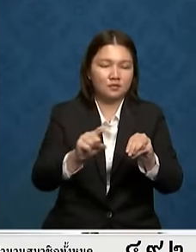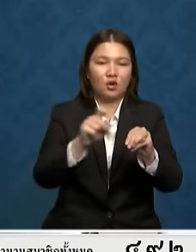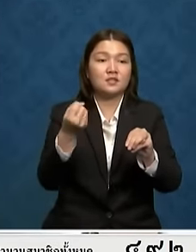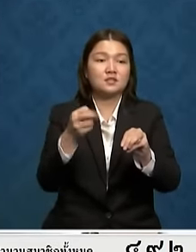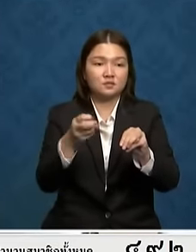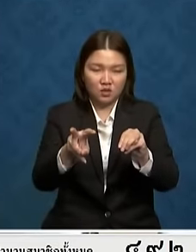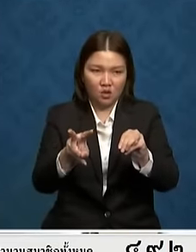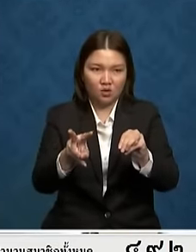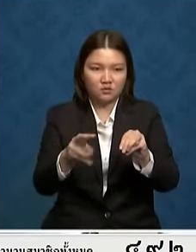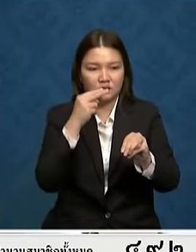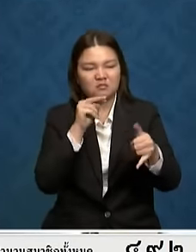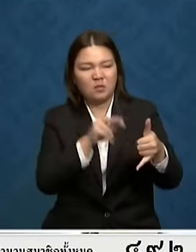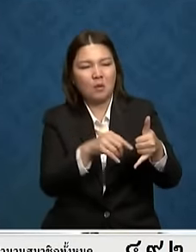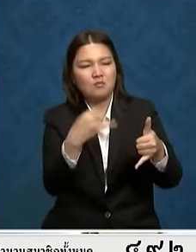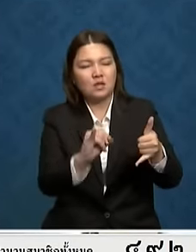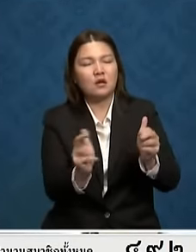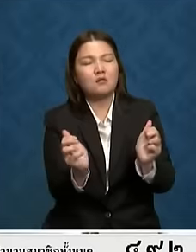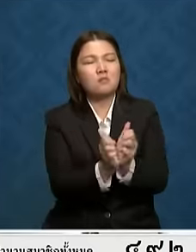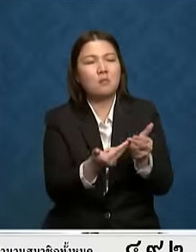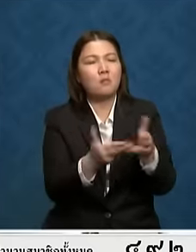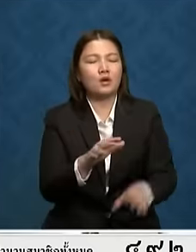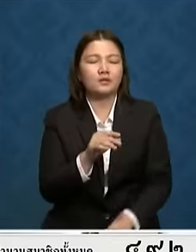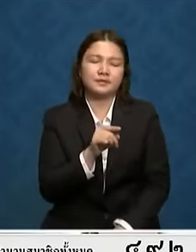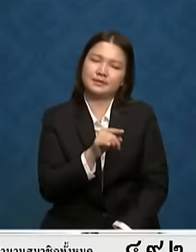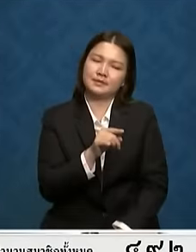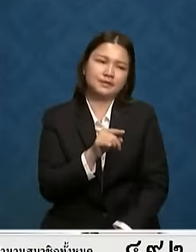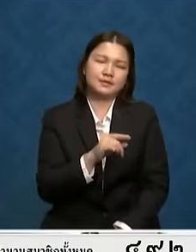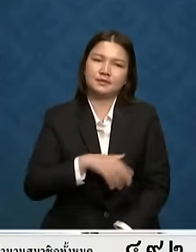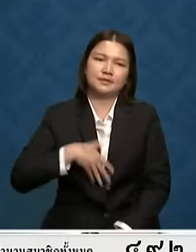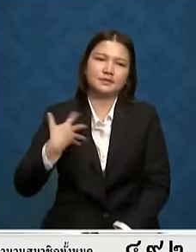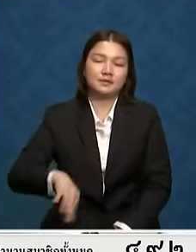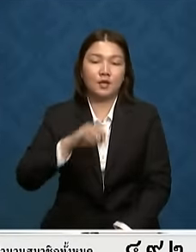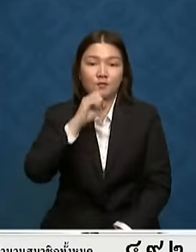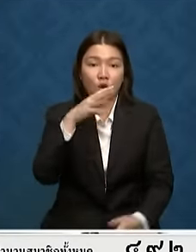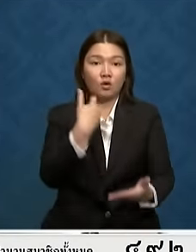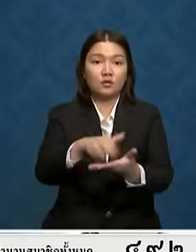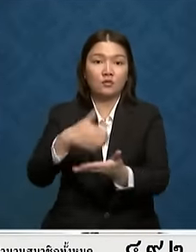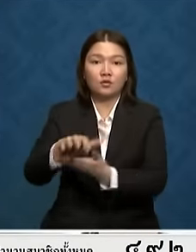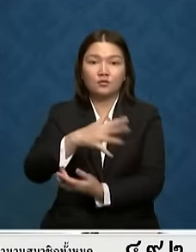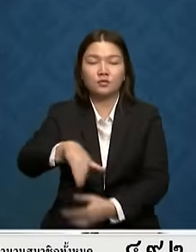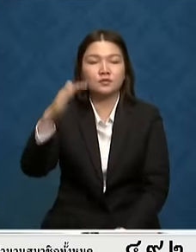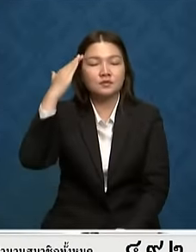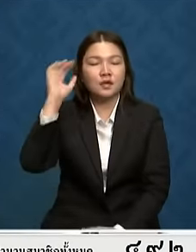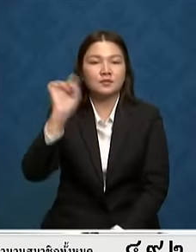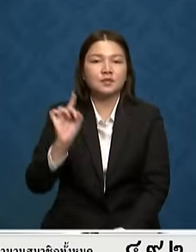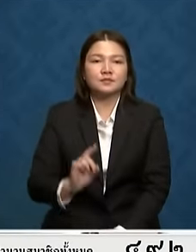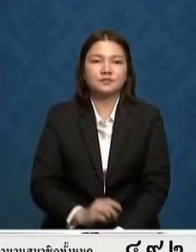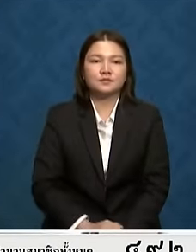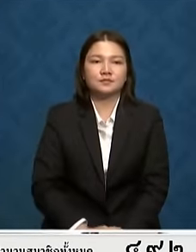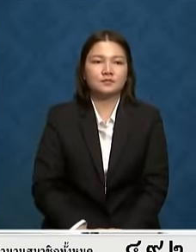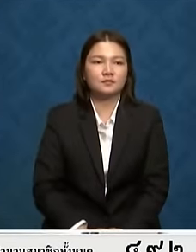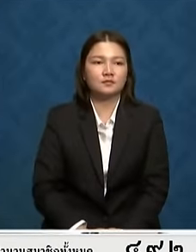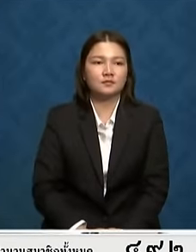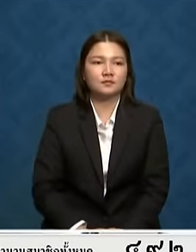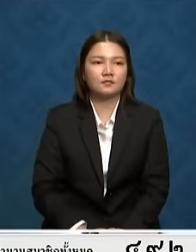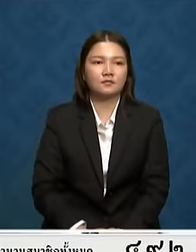ดีผมกราบเรียนยืนยันต่อท่านประธานและท่านสมาชิกทุกท่านตลอดถึงพี่น้องประชาชนว่าคน